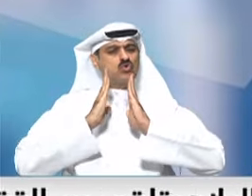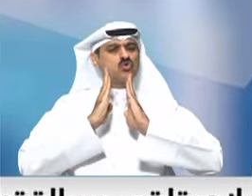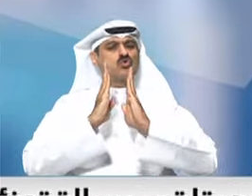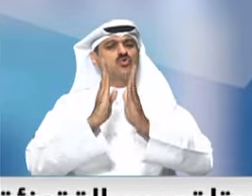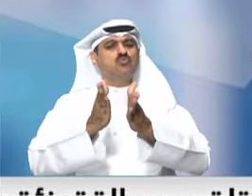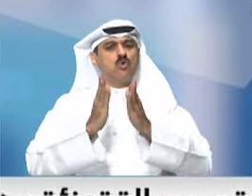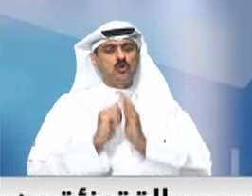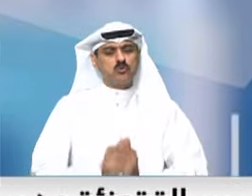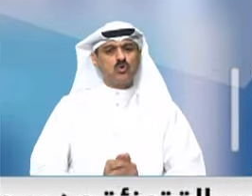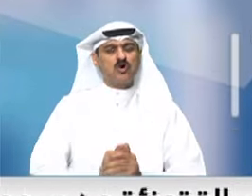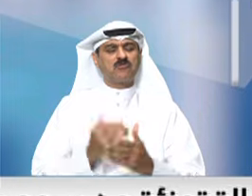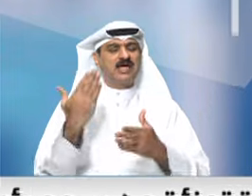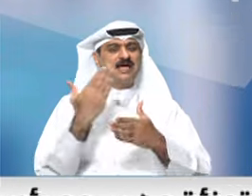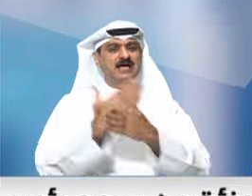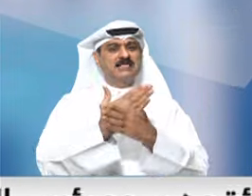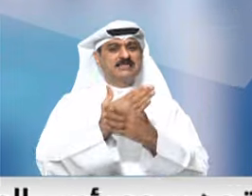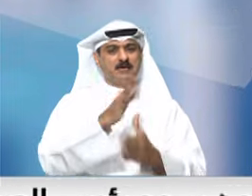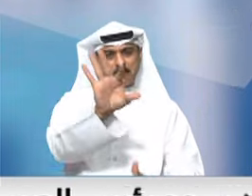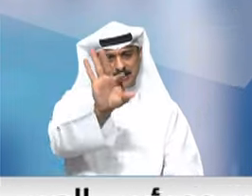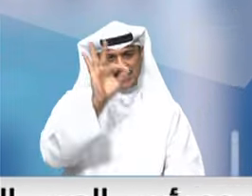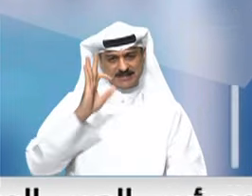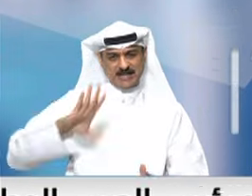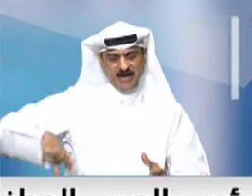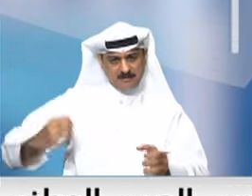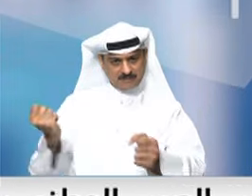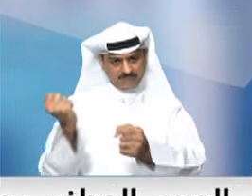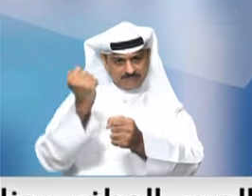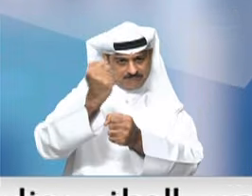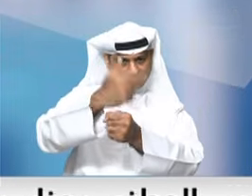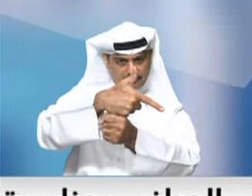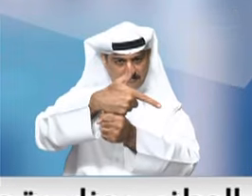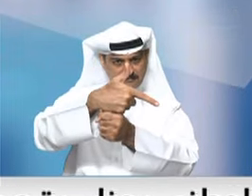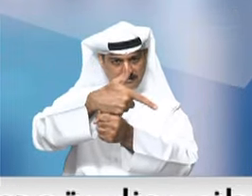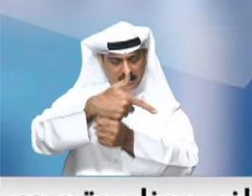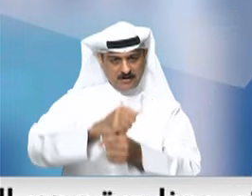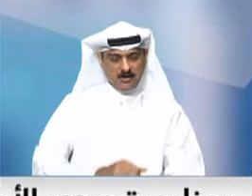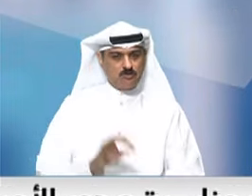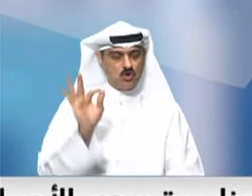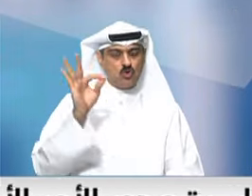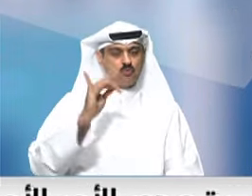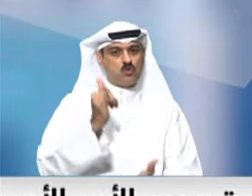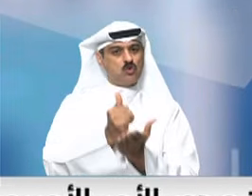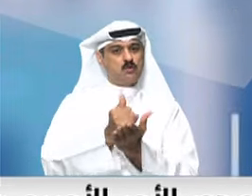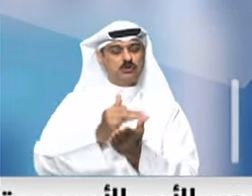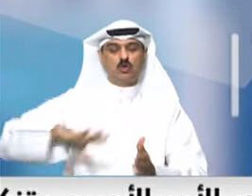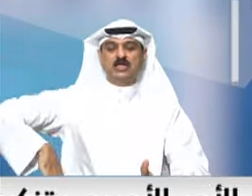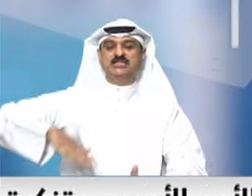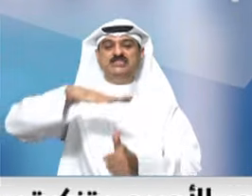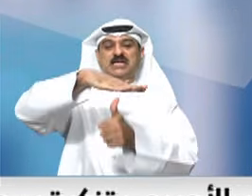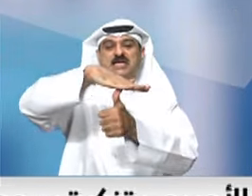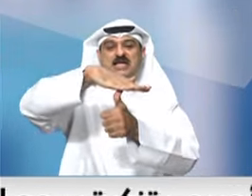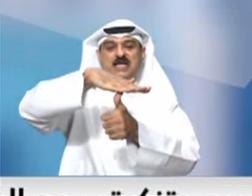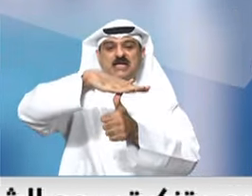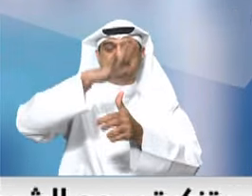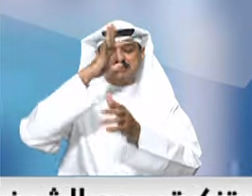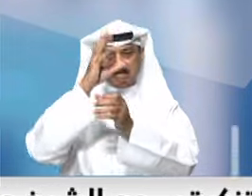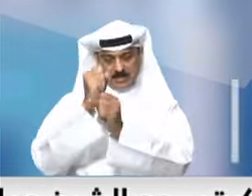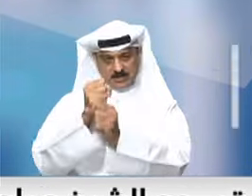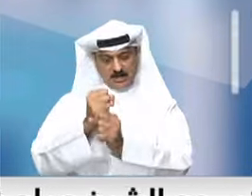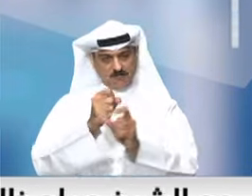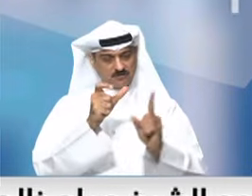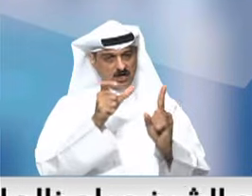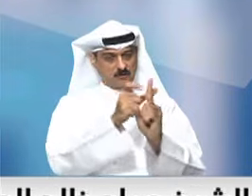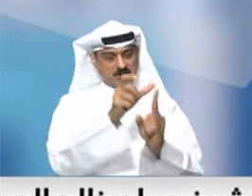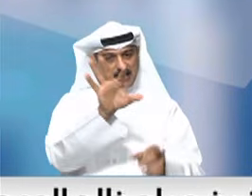لسمو ولي العهد بمناسبه تزكيه سموه وليا للعهد من قبل حضره صاحب السمو امير البلاد الشيخ مشعل